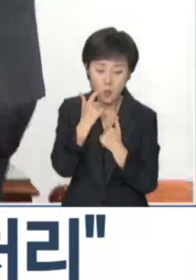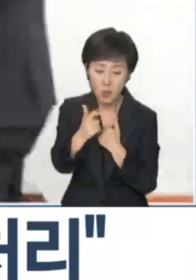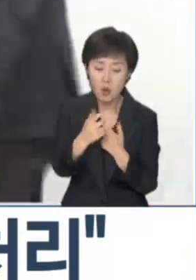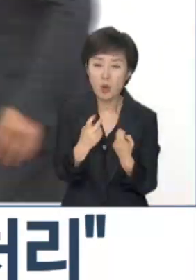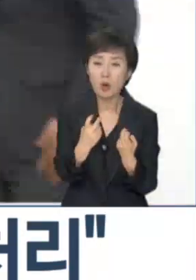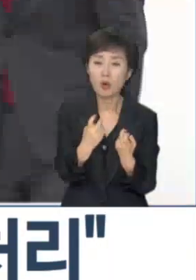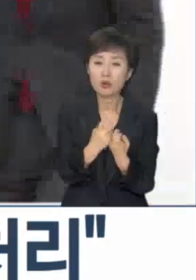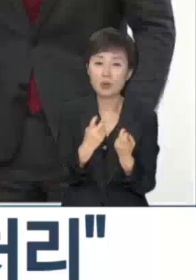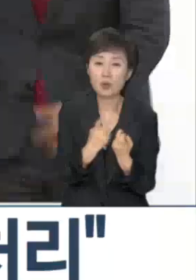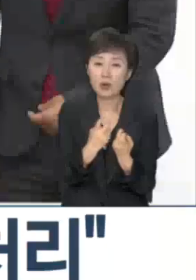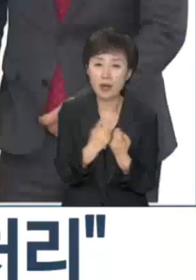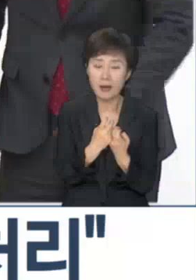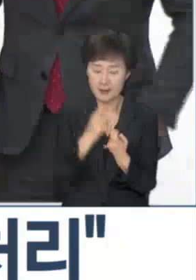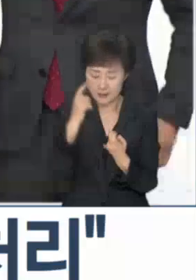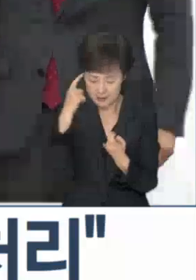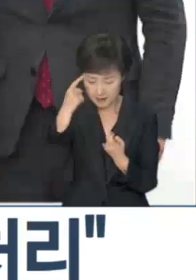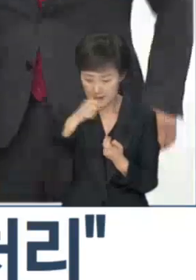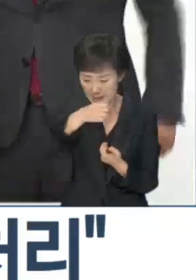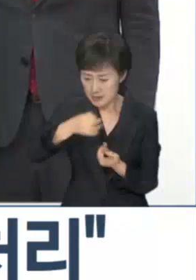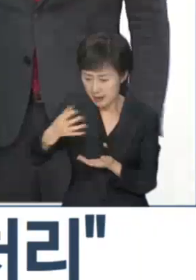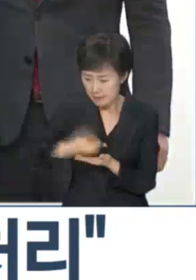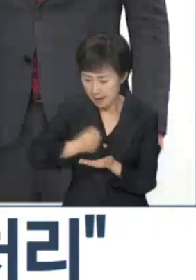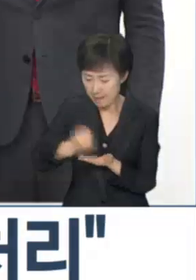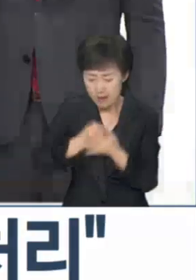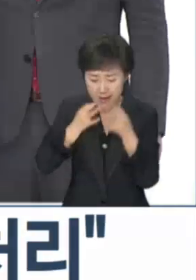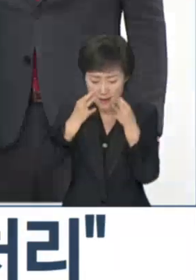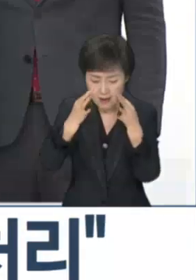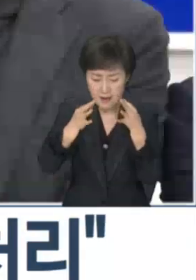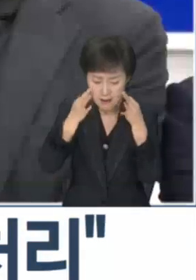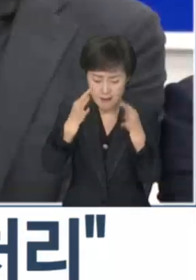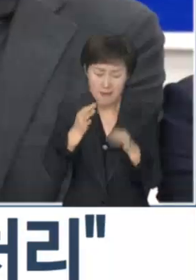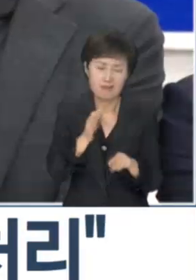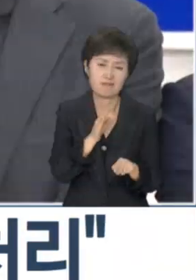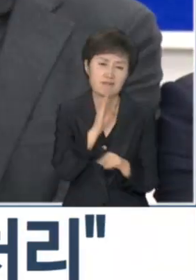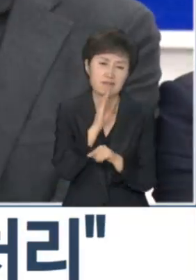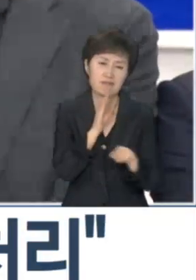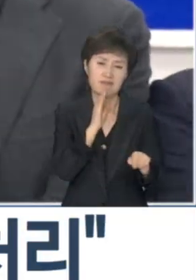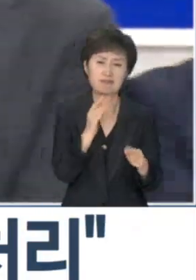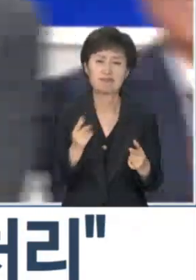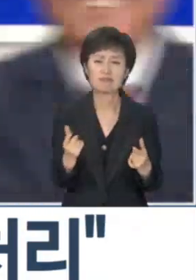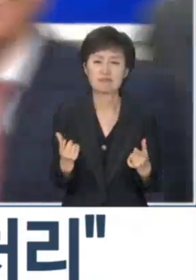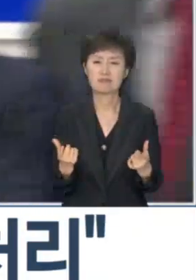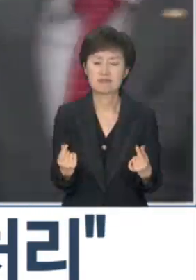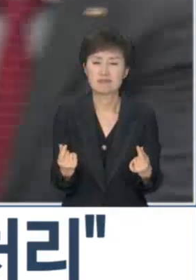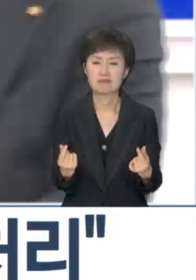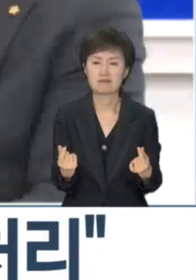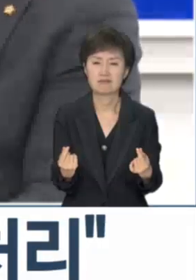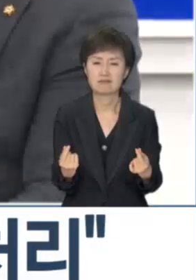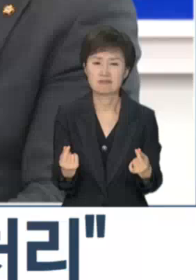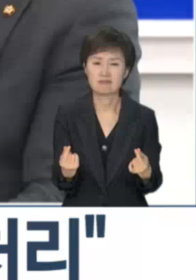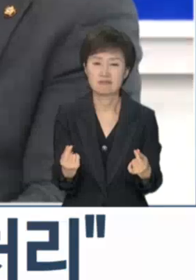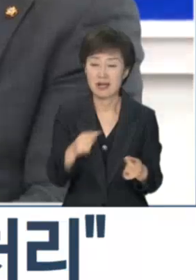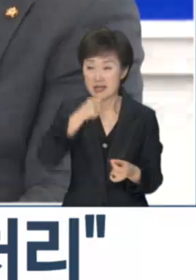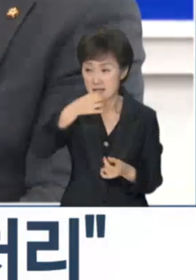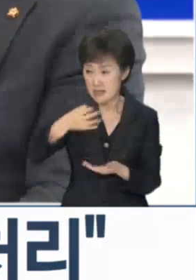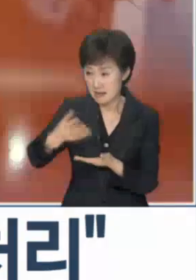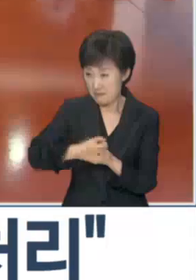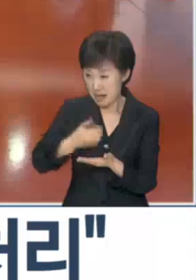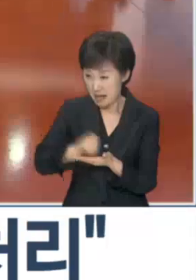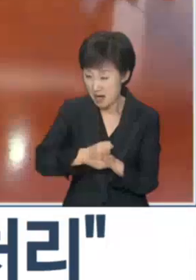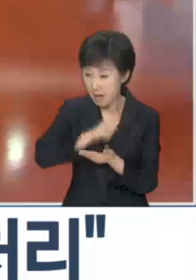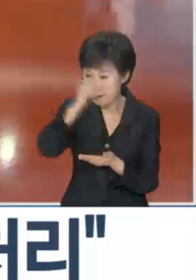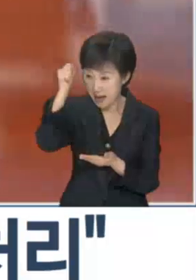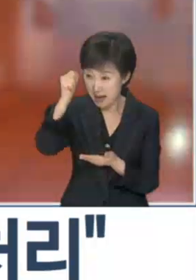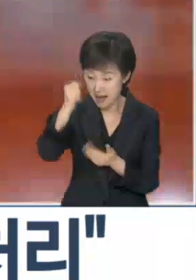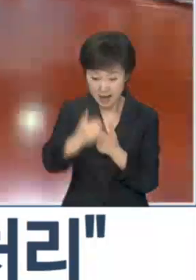돈을 어디에다가 얼마만큼 더 투여할 것인가. 이것이 그 정당의 성과로 이어지고 그 성과는 유권자의 지지로